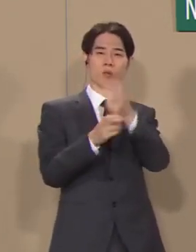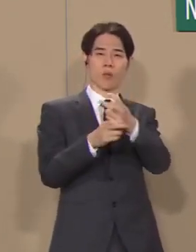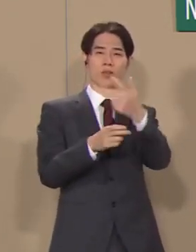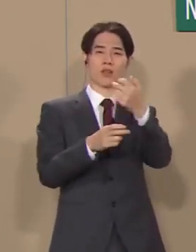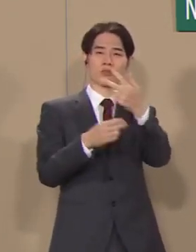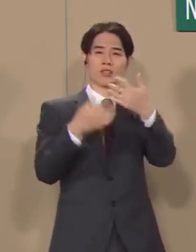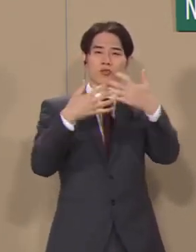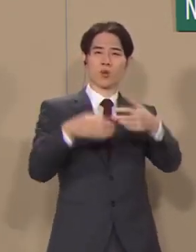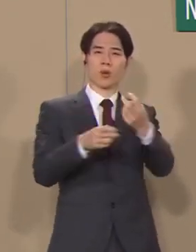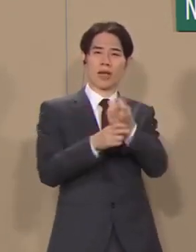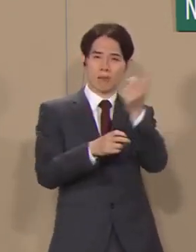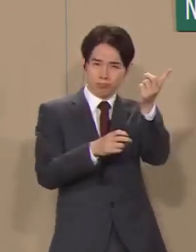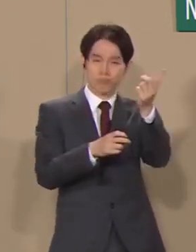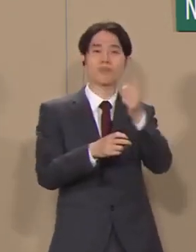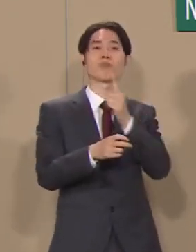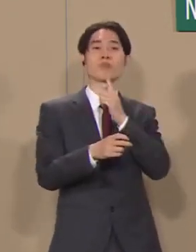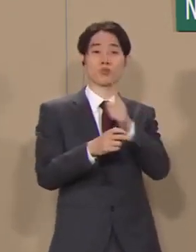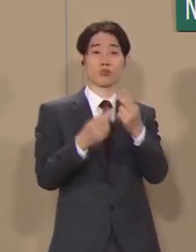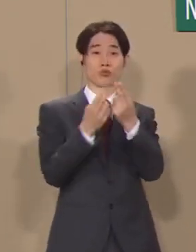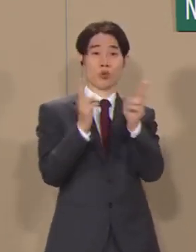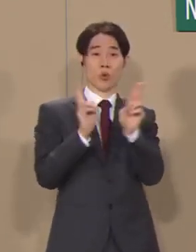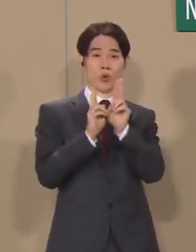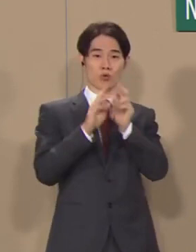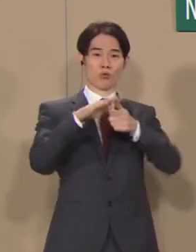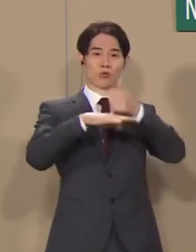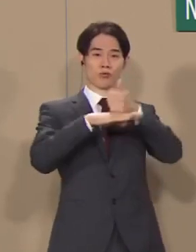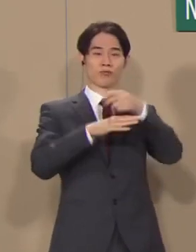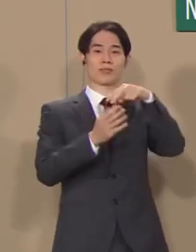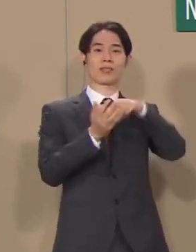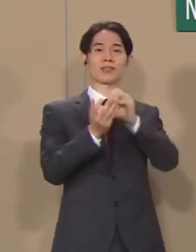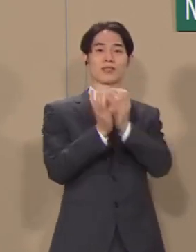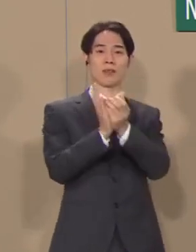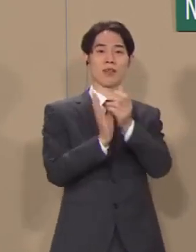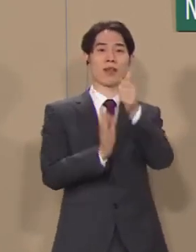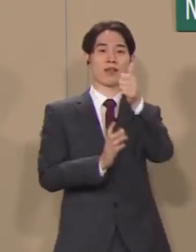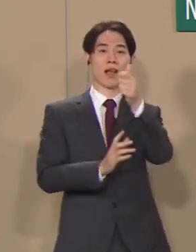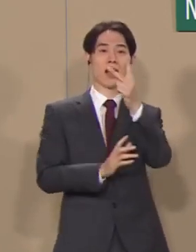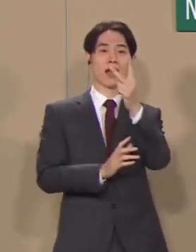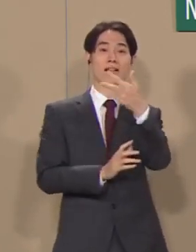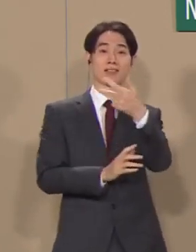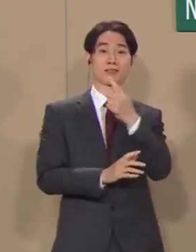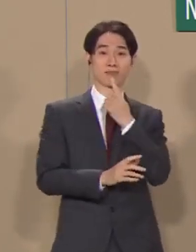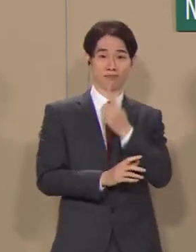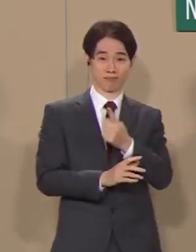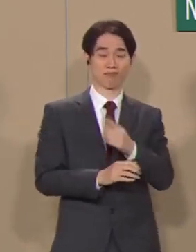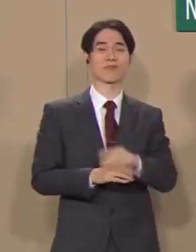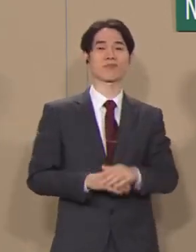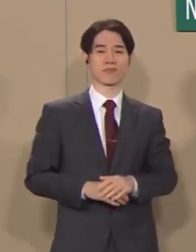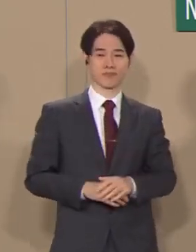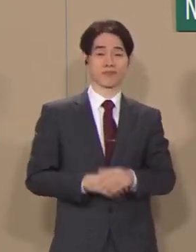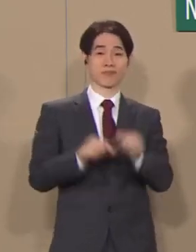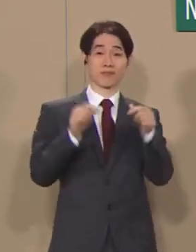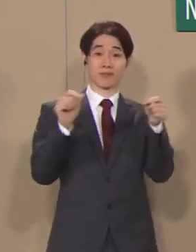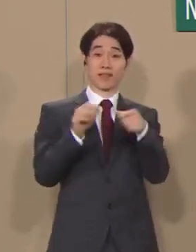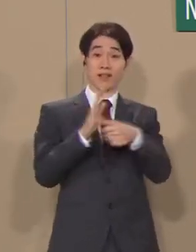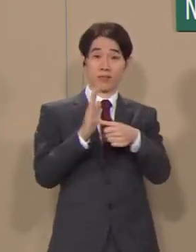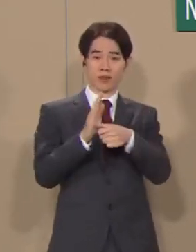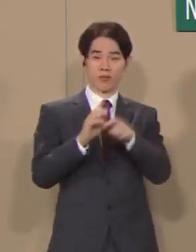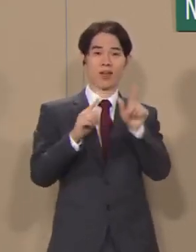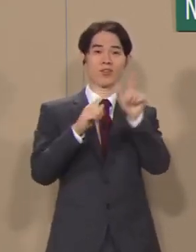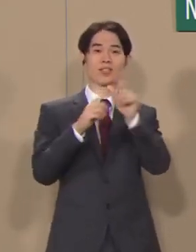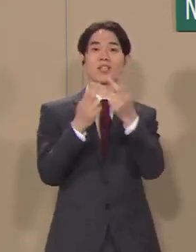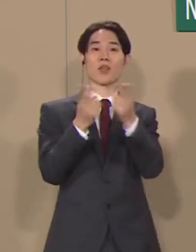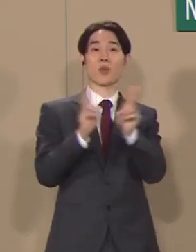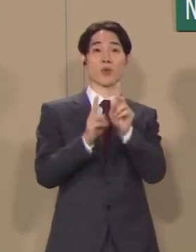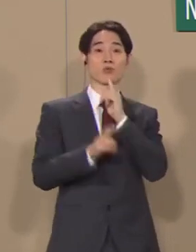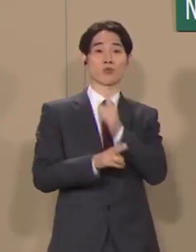という名の国政政党党首立花隆でございます逆賞は nhk とでござい